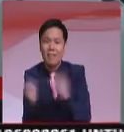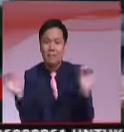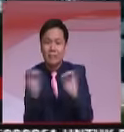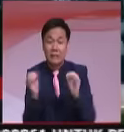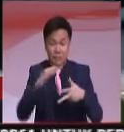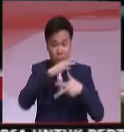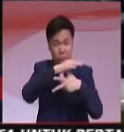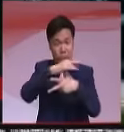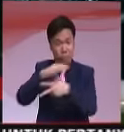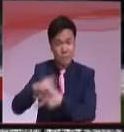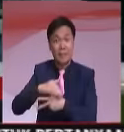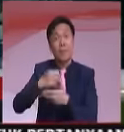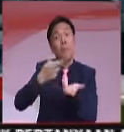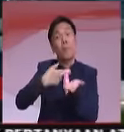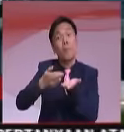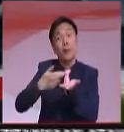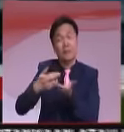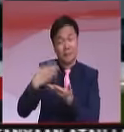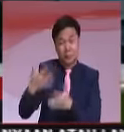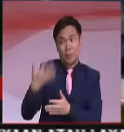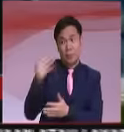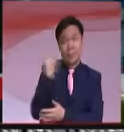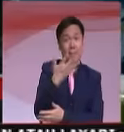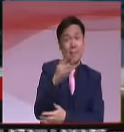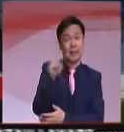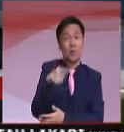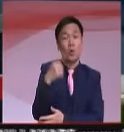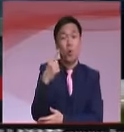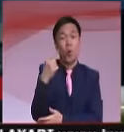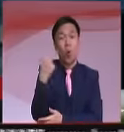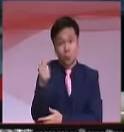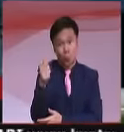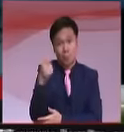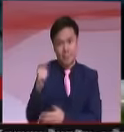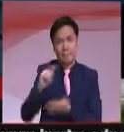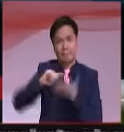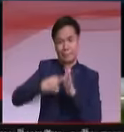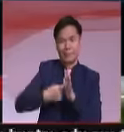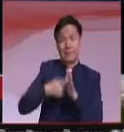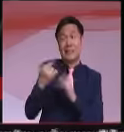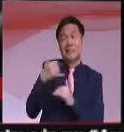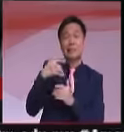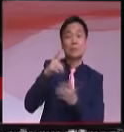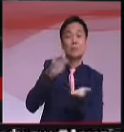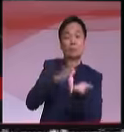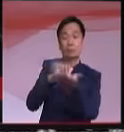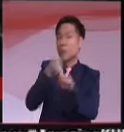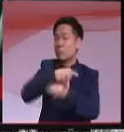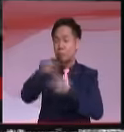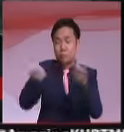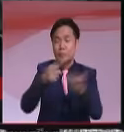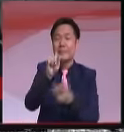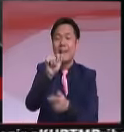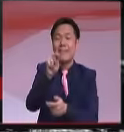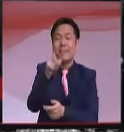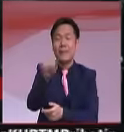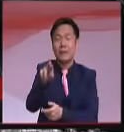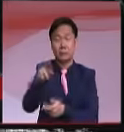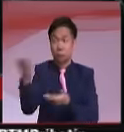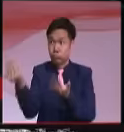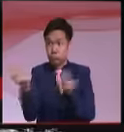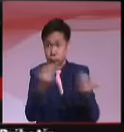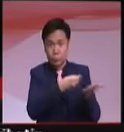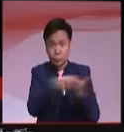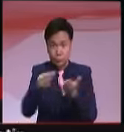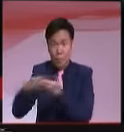penyewaan helikopter telah dibuka sejak 15 Oktober lalu dan ditutup semalam 17 Des sciences lanjutnya